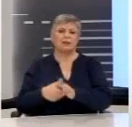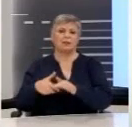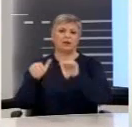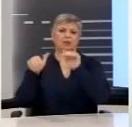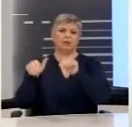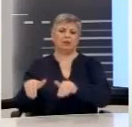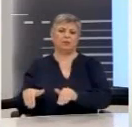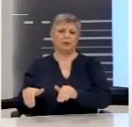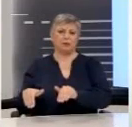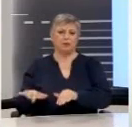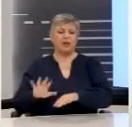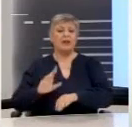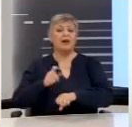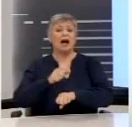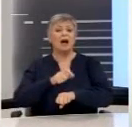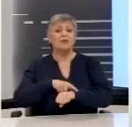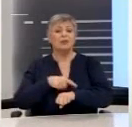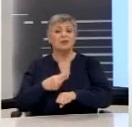στα πρακτικά της Βουλής